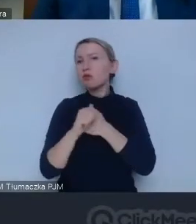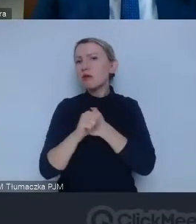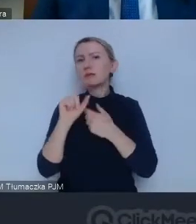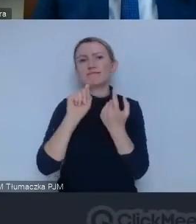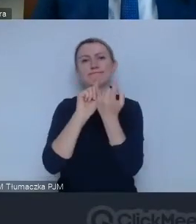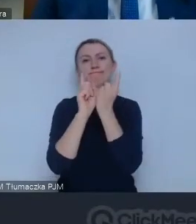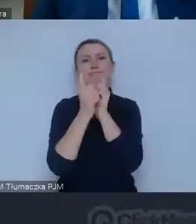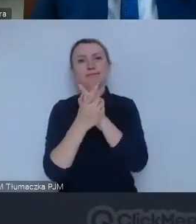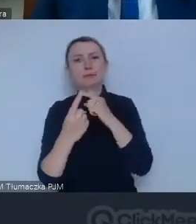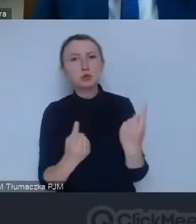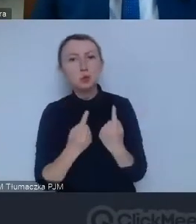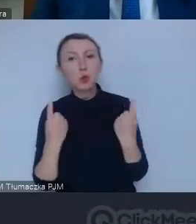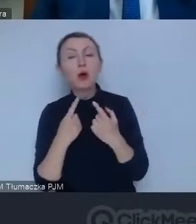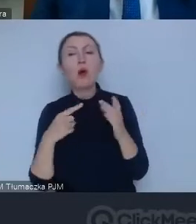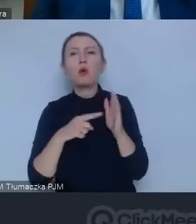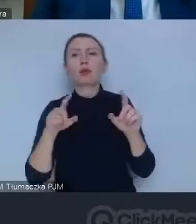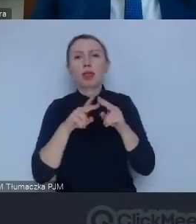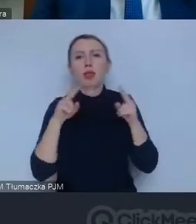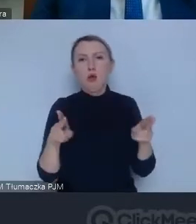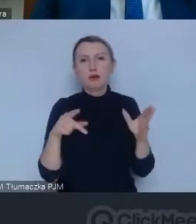tą sytuację, że od tamtego okresu